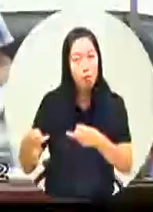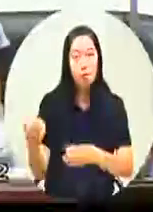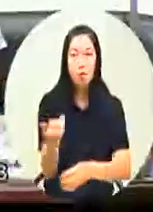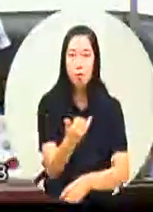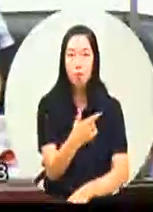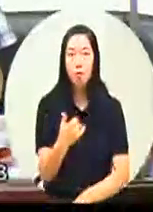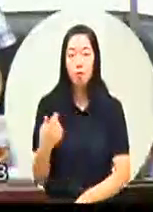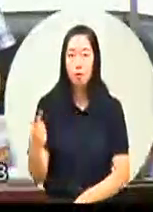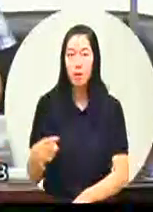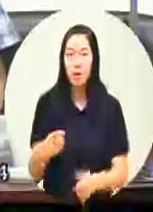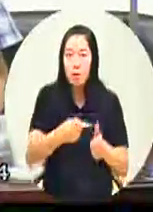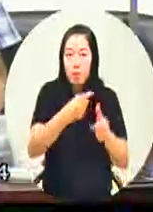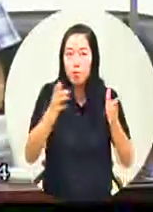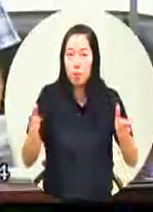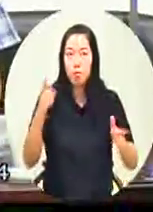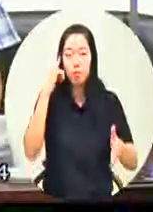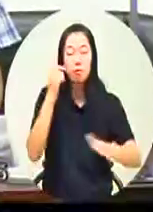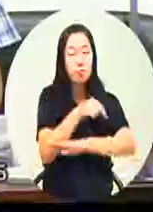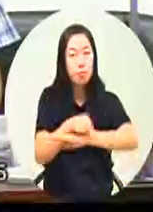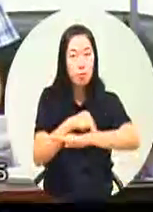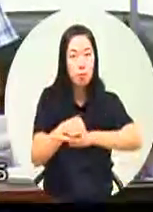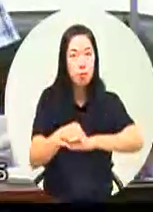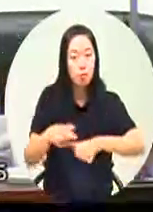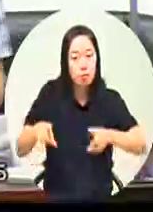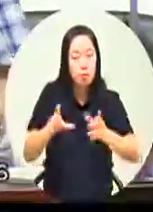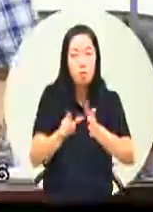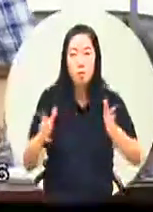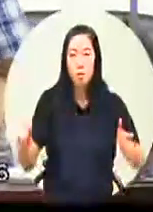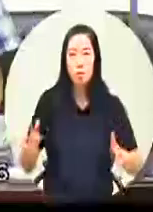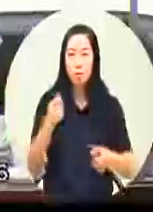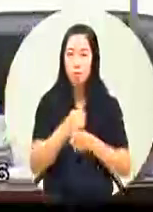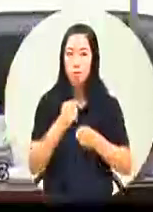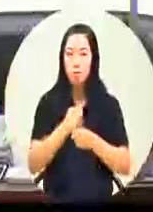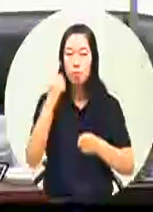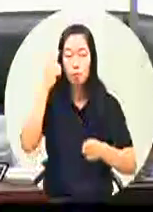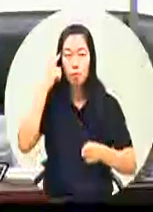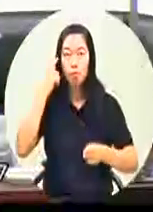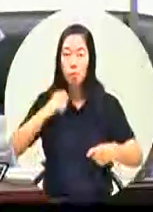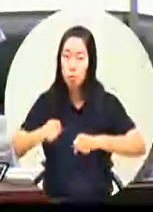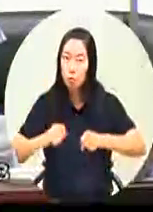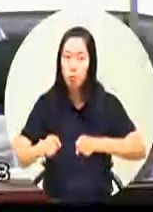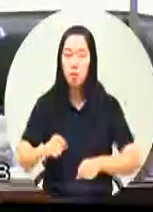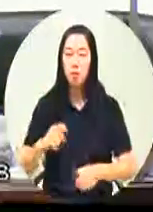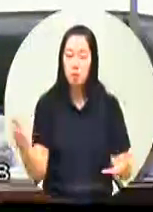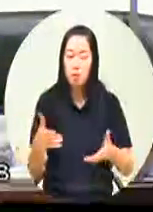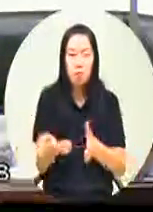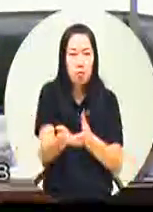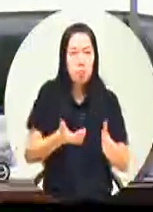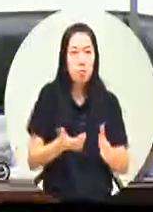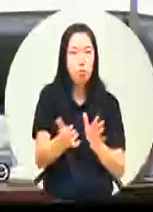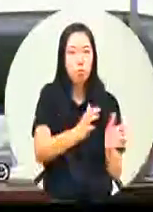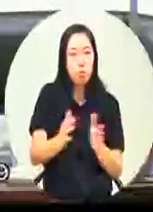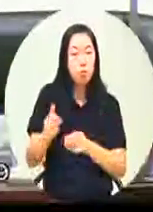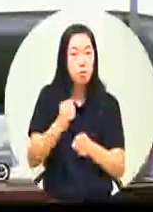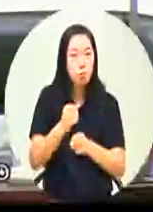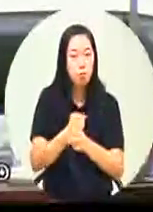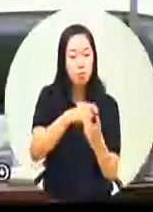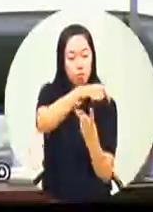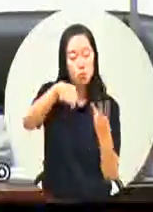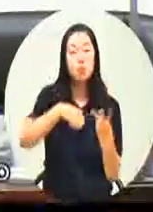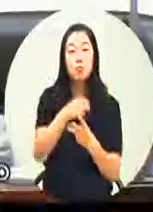么第一期规划、初期的这个工作计划，这个施工前的这个准备工作，哎，那个三个要项